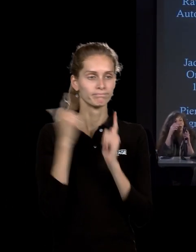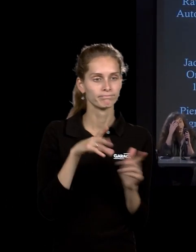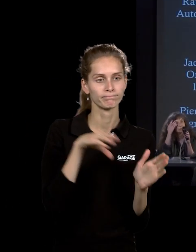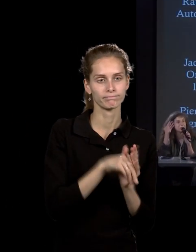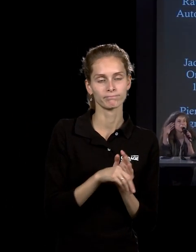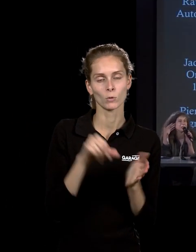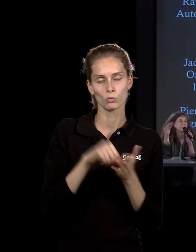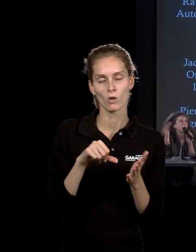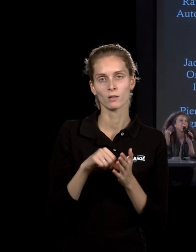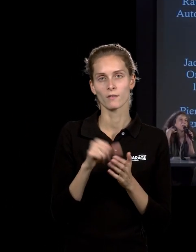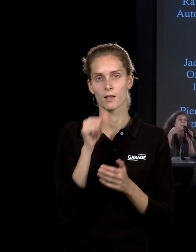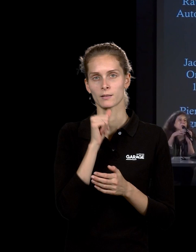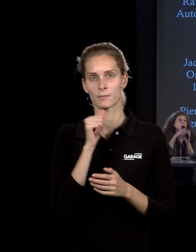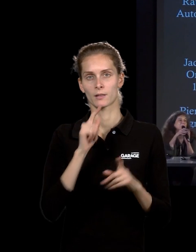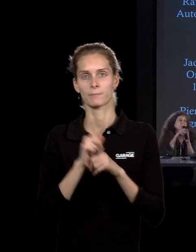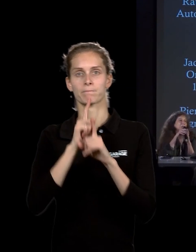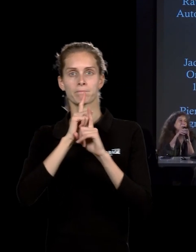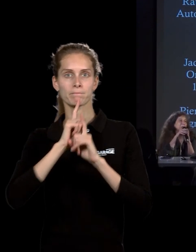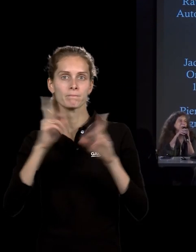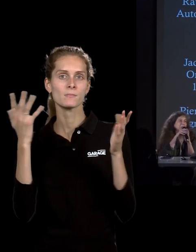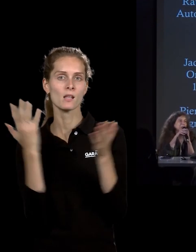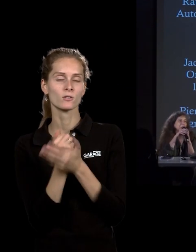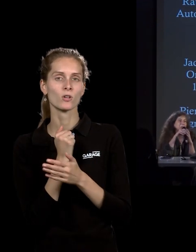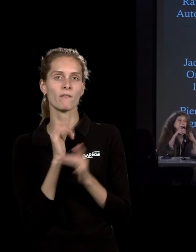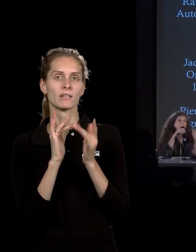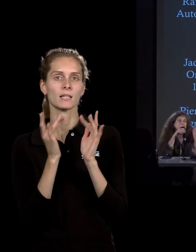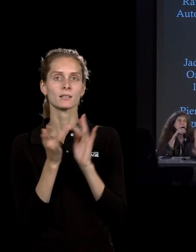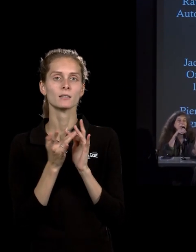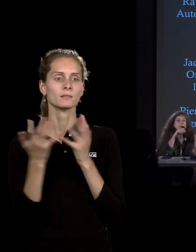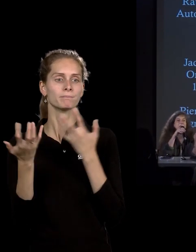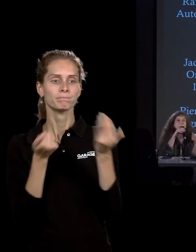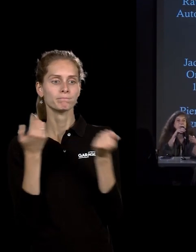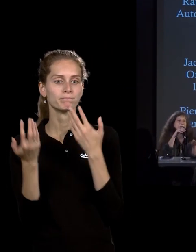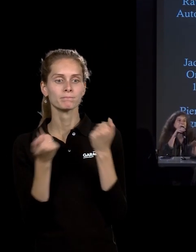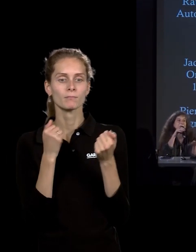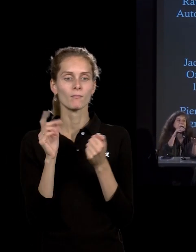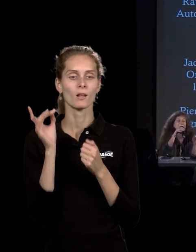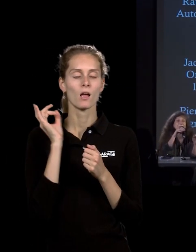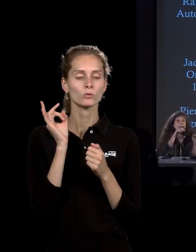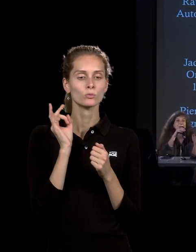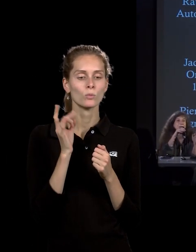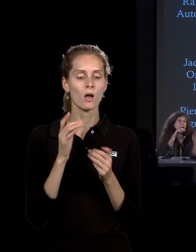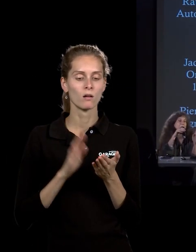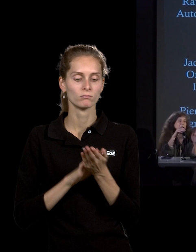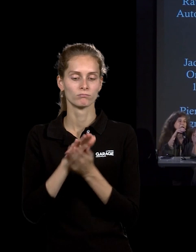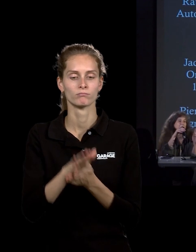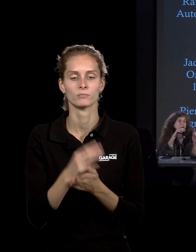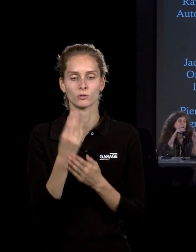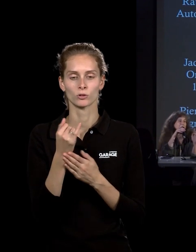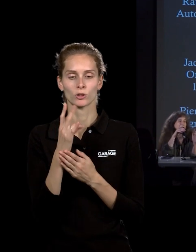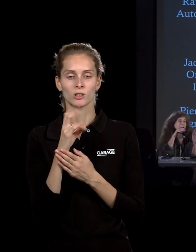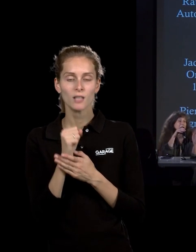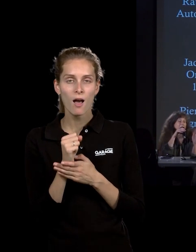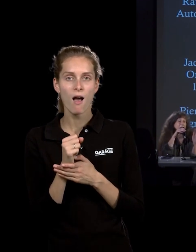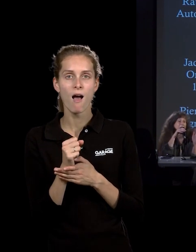странная нашлась в интернете подборка рифм, где вот это след автомобильной шины Раушенберга